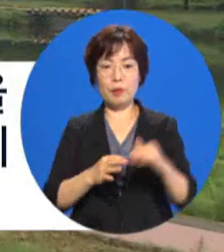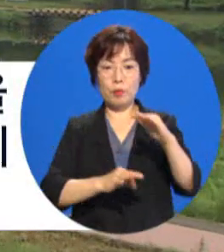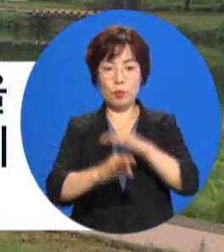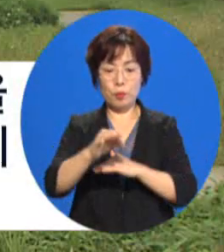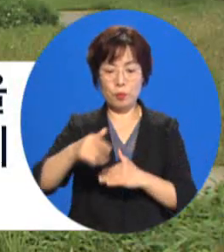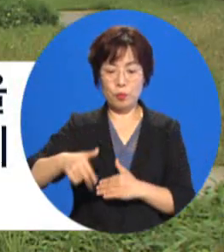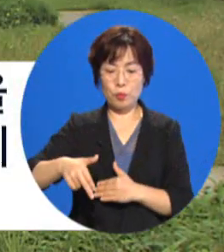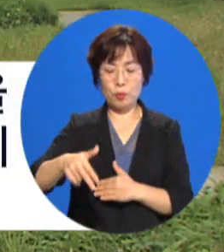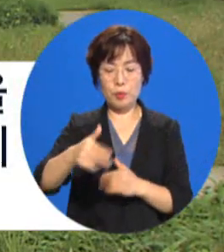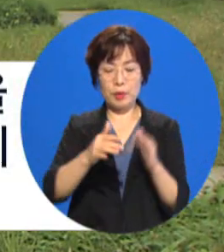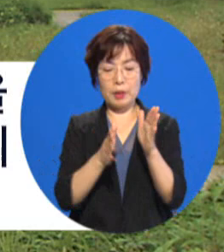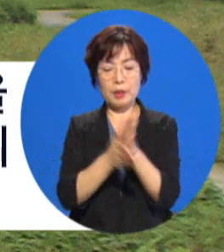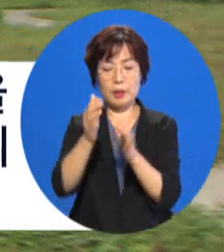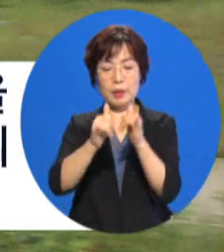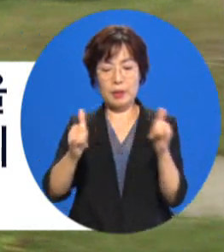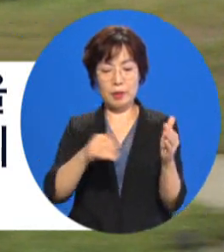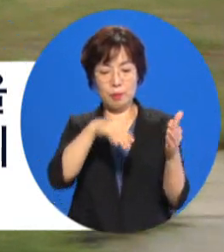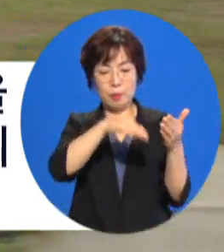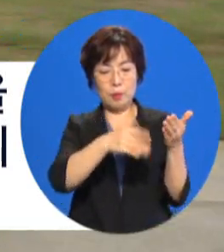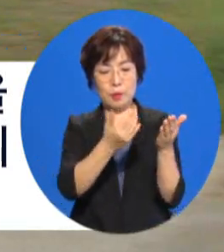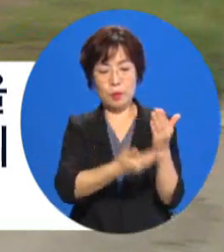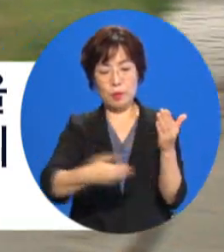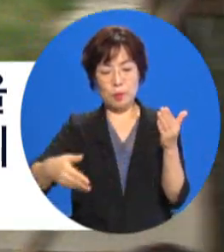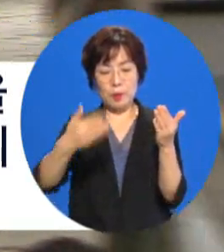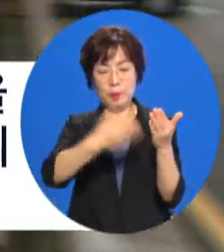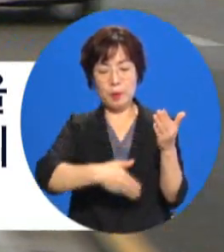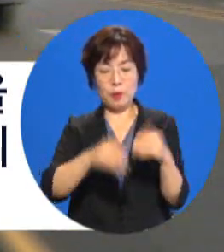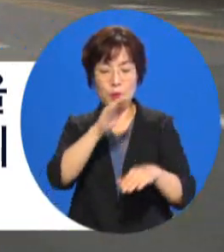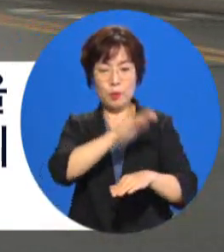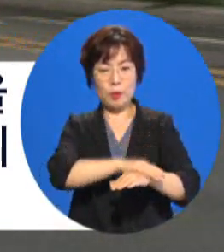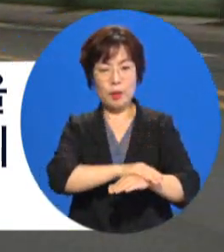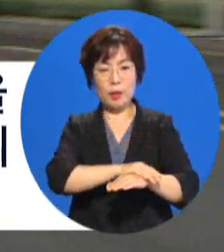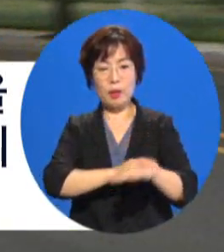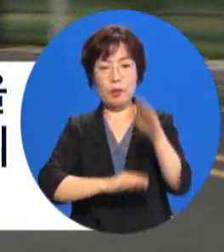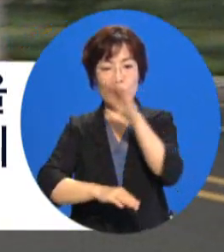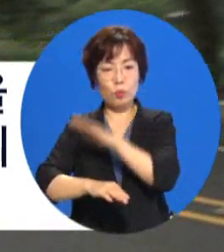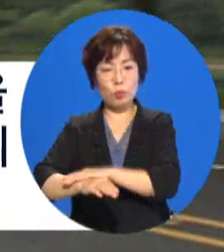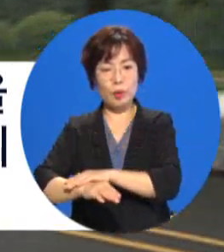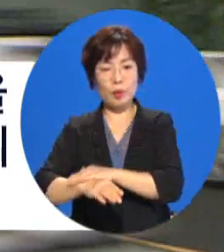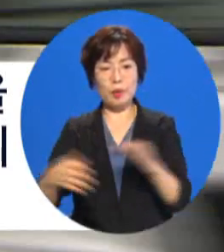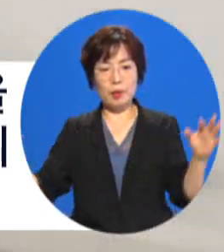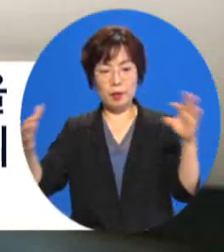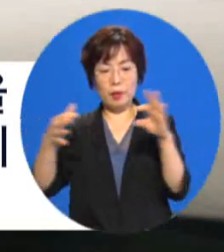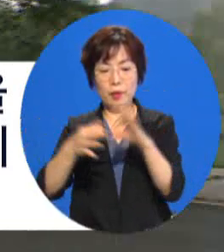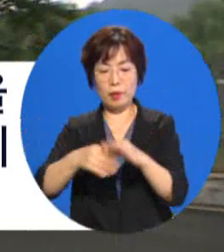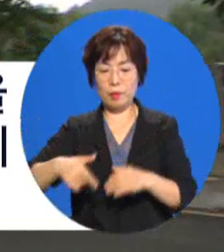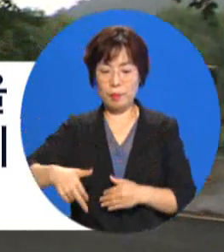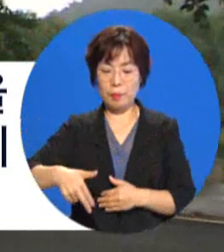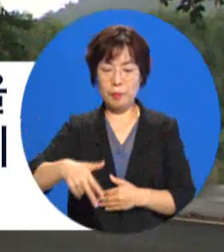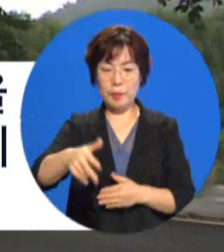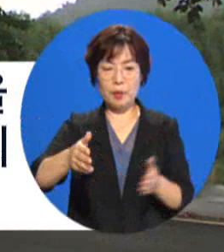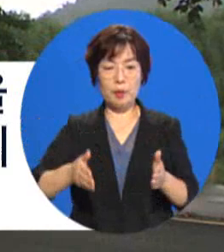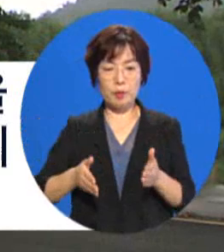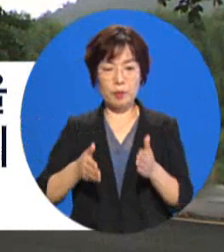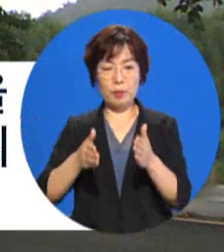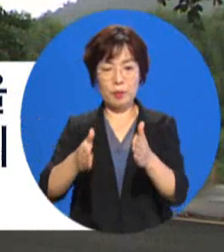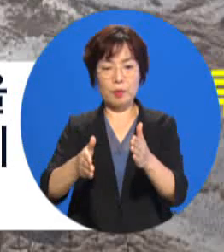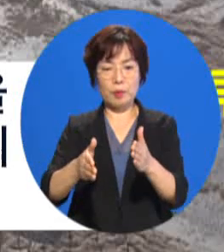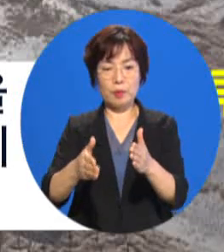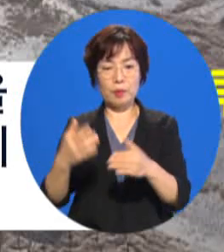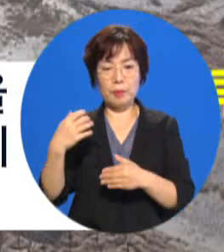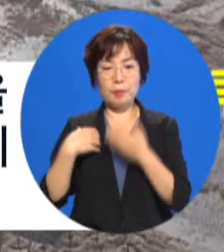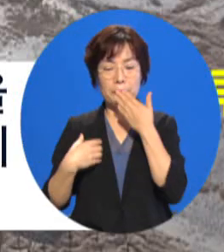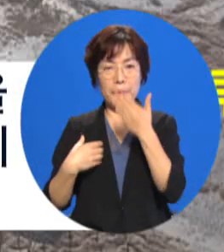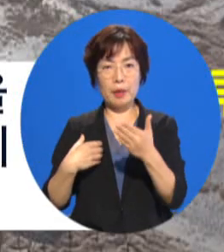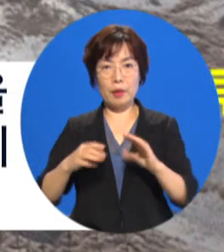시민들이 동천 저류지와 동천 좌변, 또 동천 우변을 연결하는 보행교 역할까지 할 수